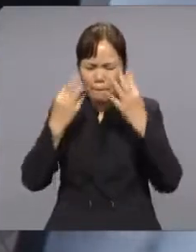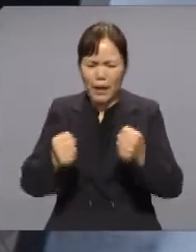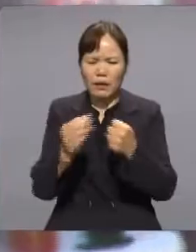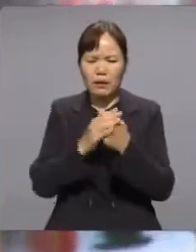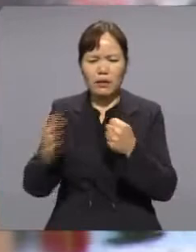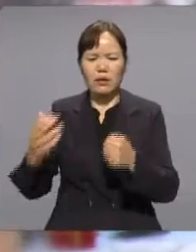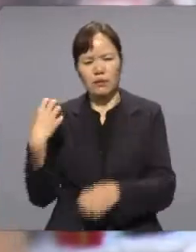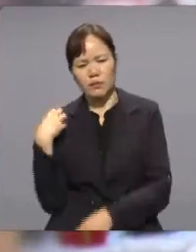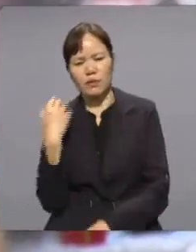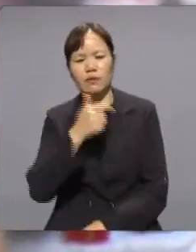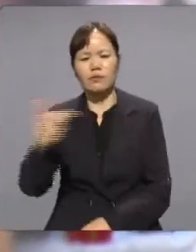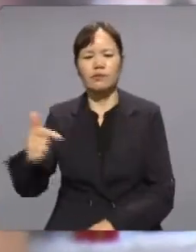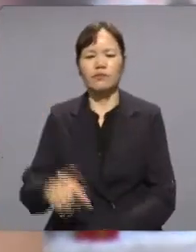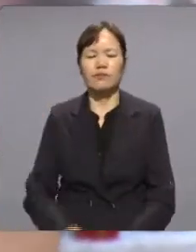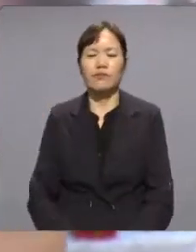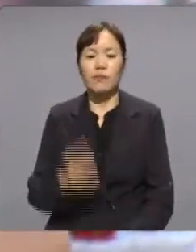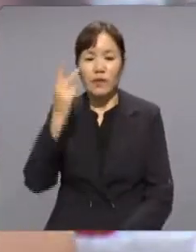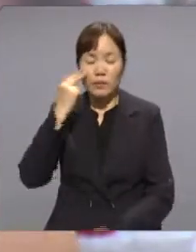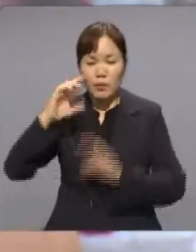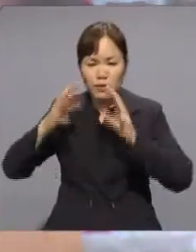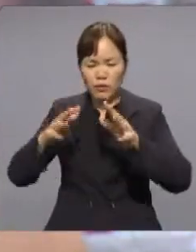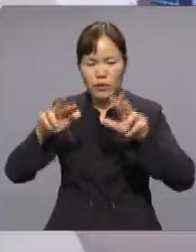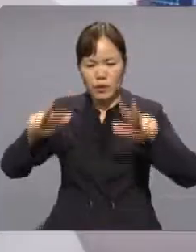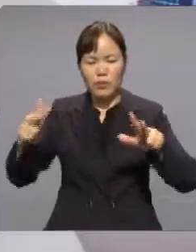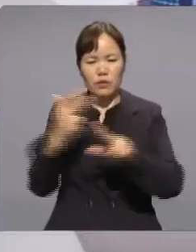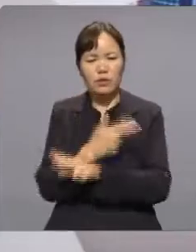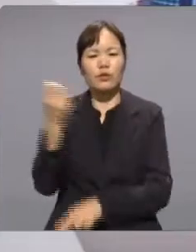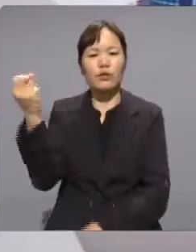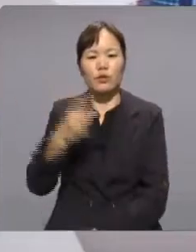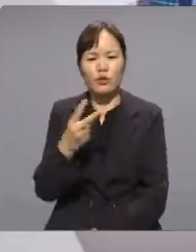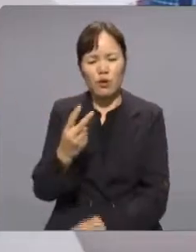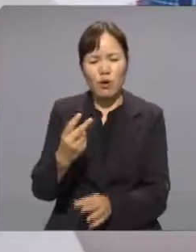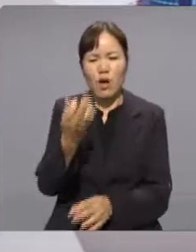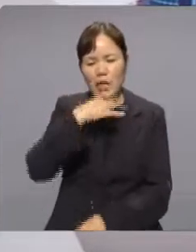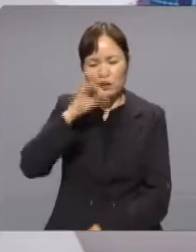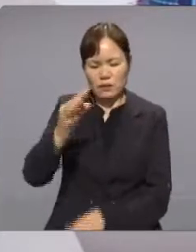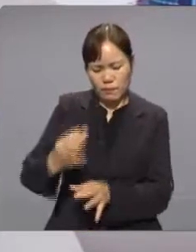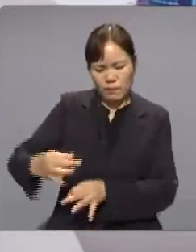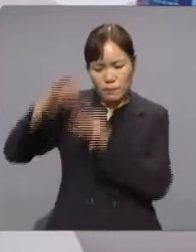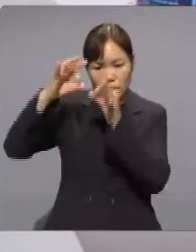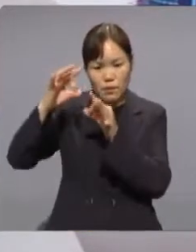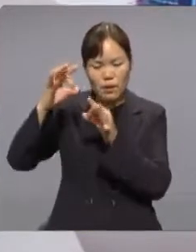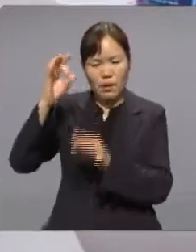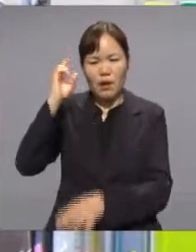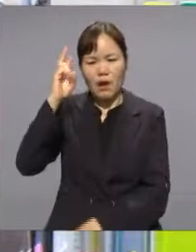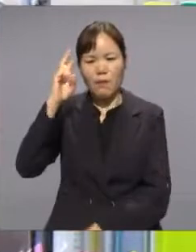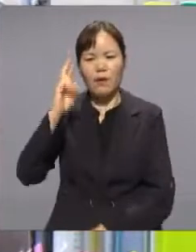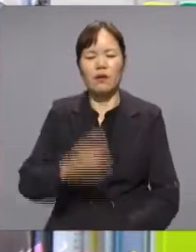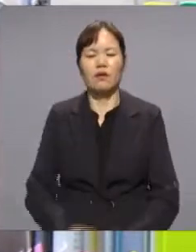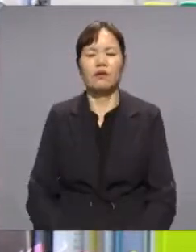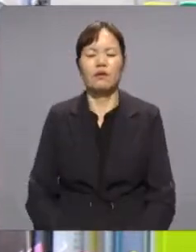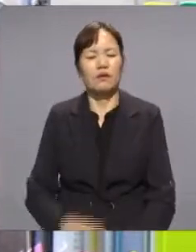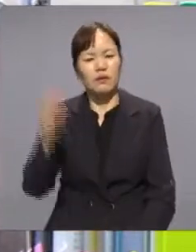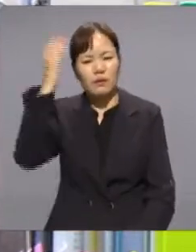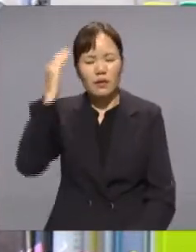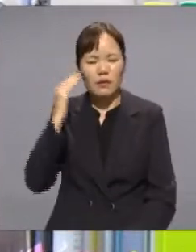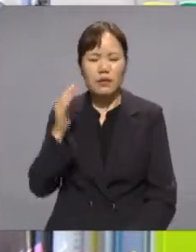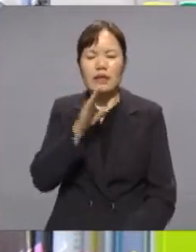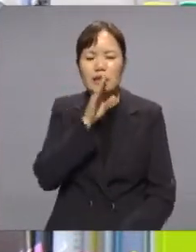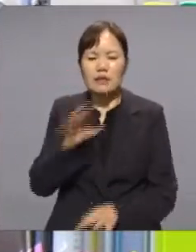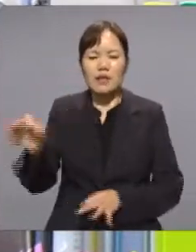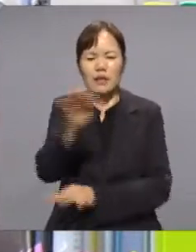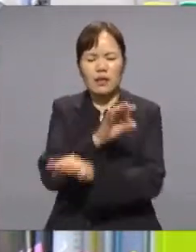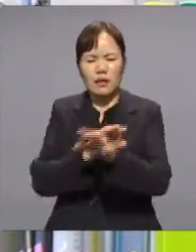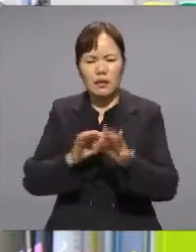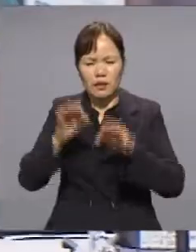부담입니다. 특히 미국이 이번 주 다시 한번 광폭 금리 인상을 단행할 예정이어서 우리의 실물